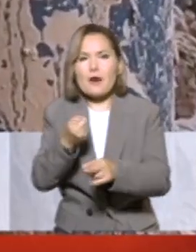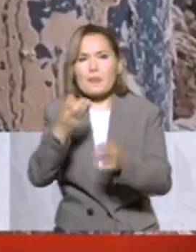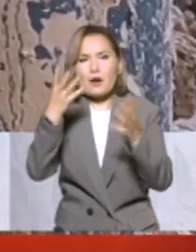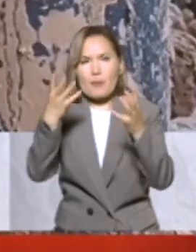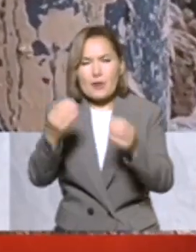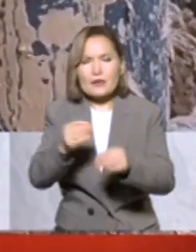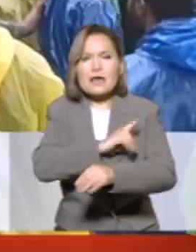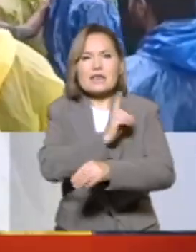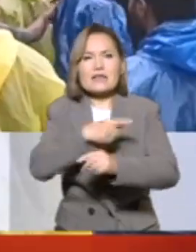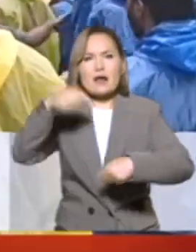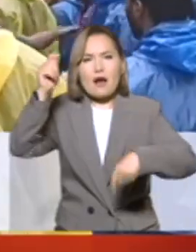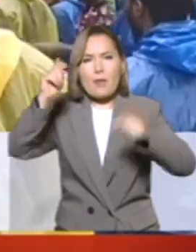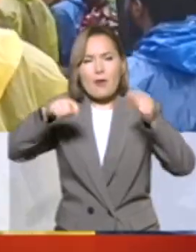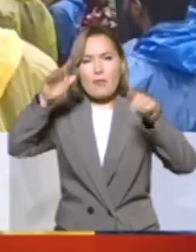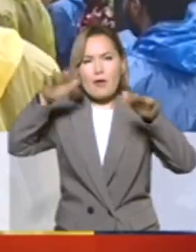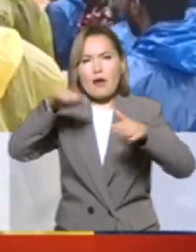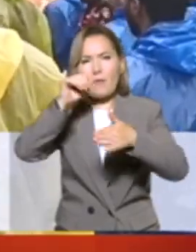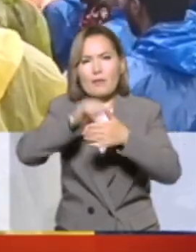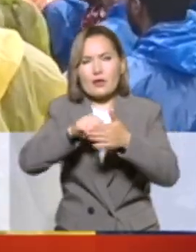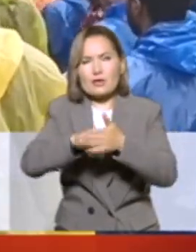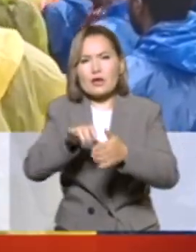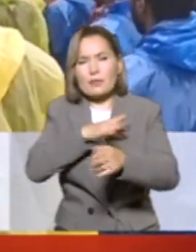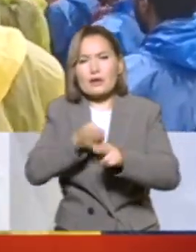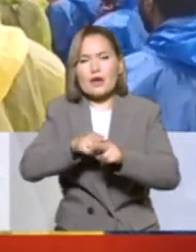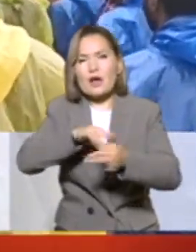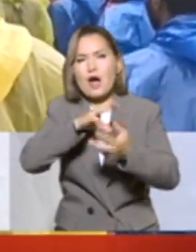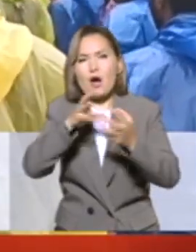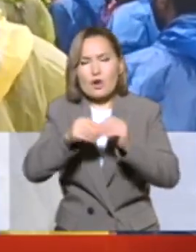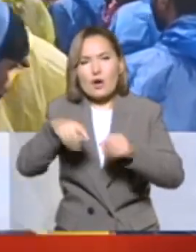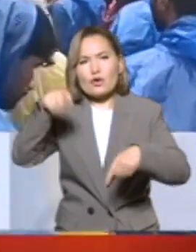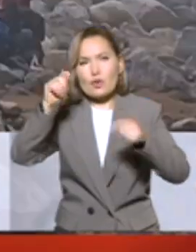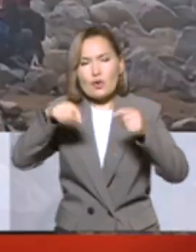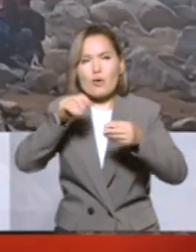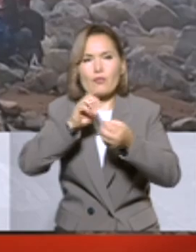күн бойы толастамаған жаңбыр себеп. Нөсер жауын бүгін де